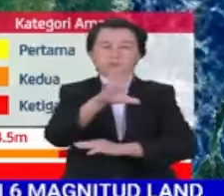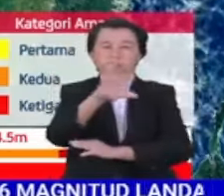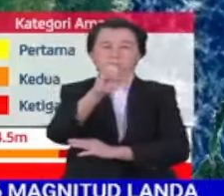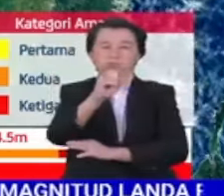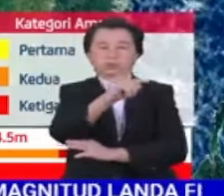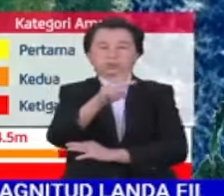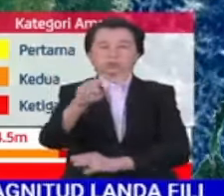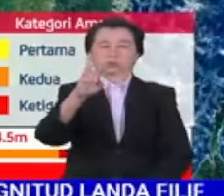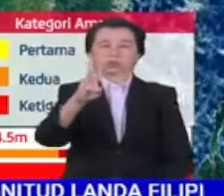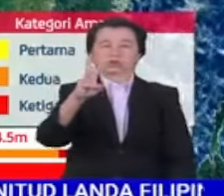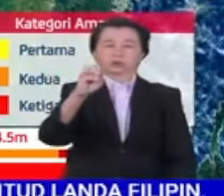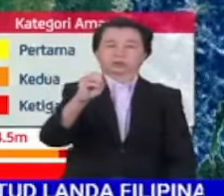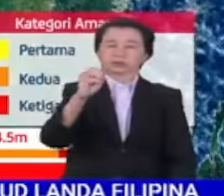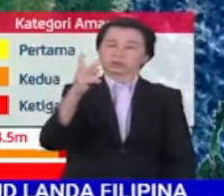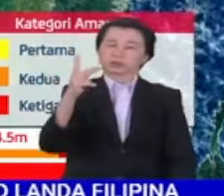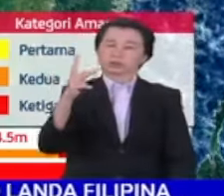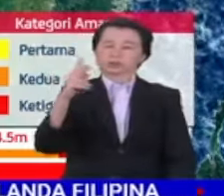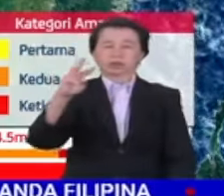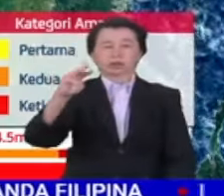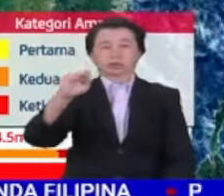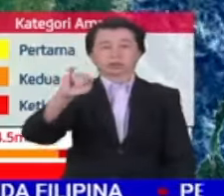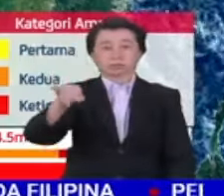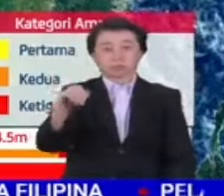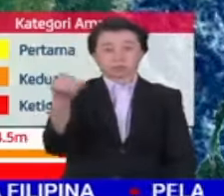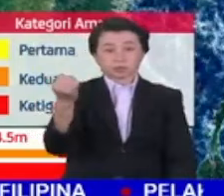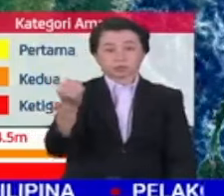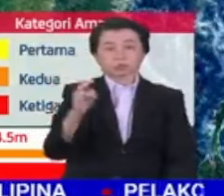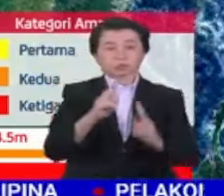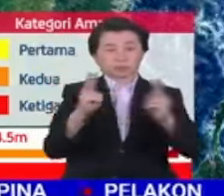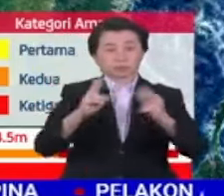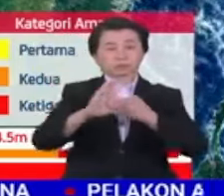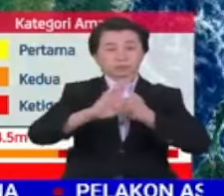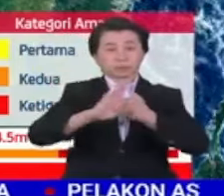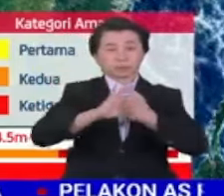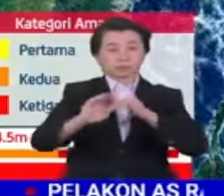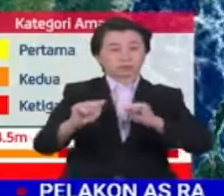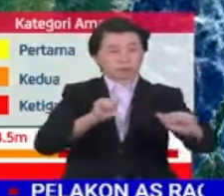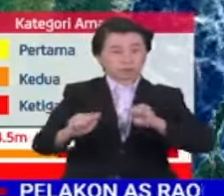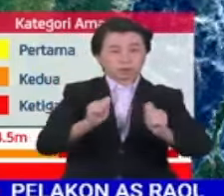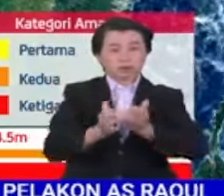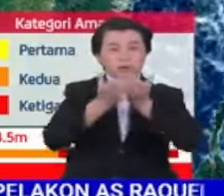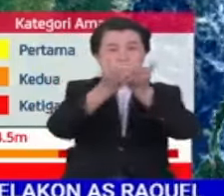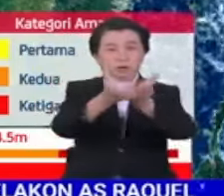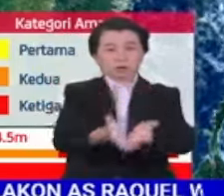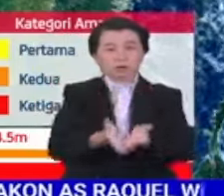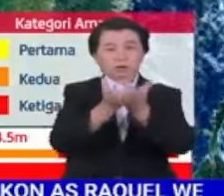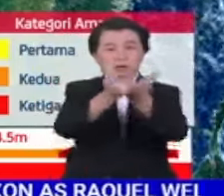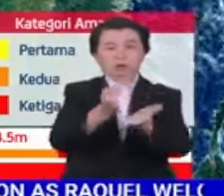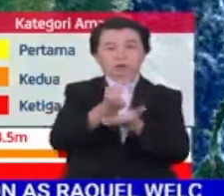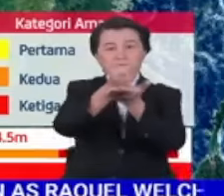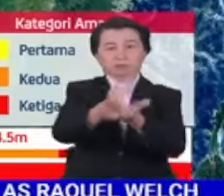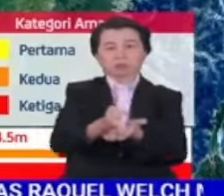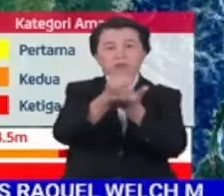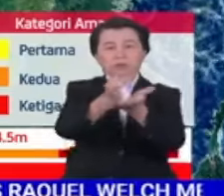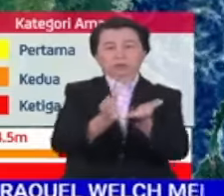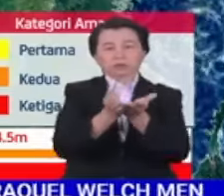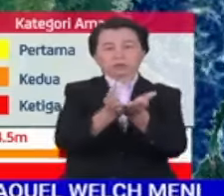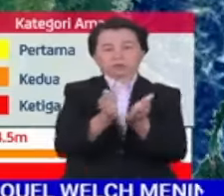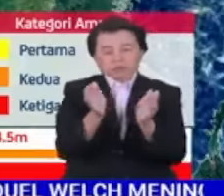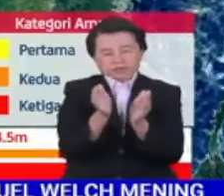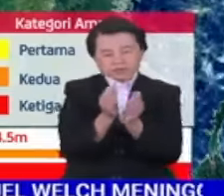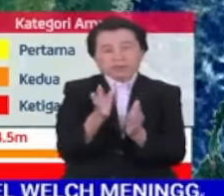hingga 60 komite sejam ia membayar kepada semua activity perkapalan primata Ferry bubuk kecil